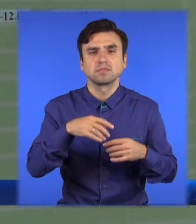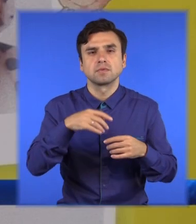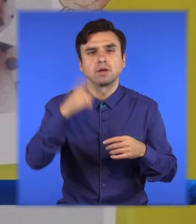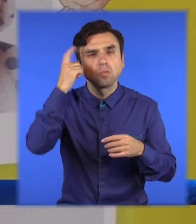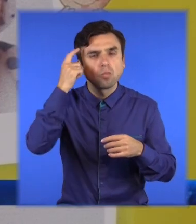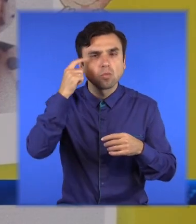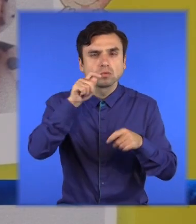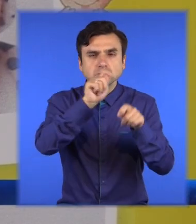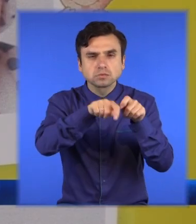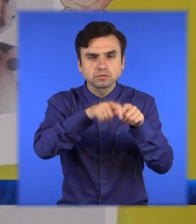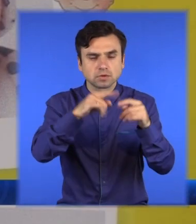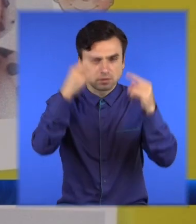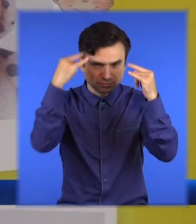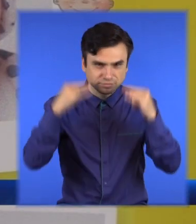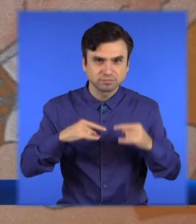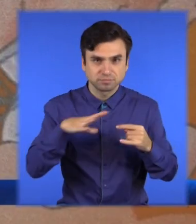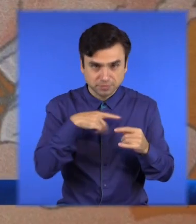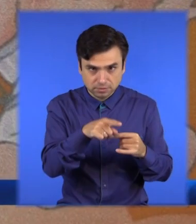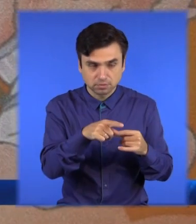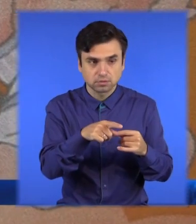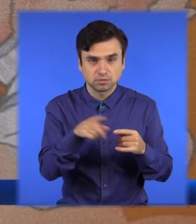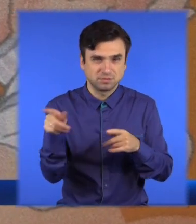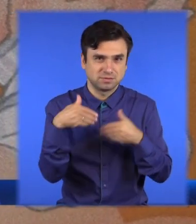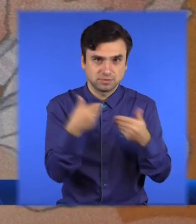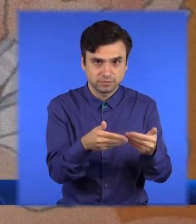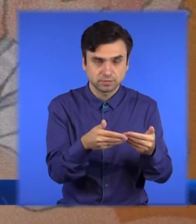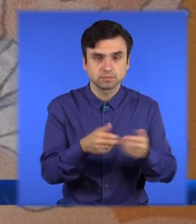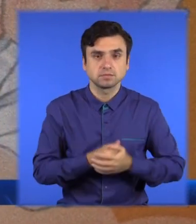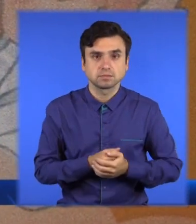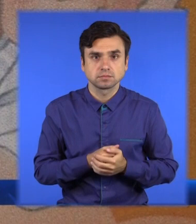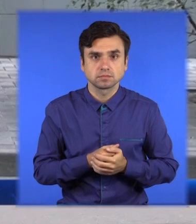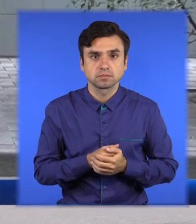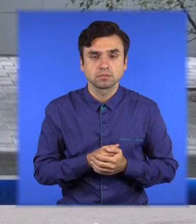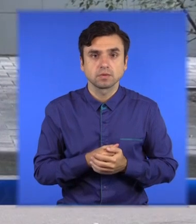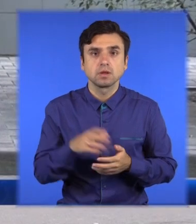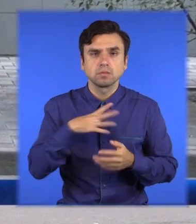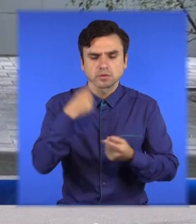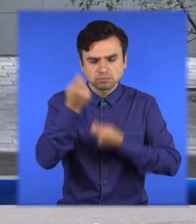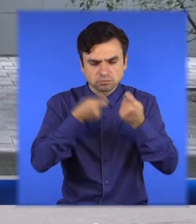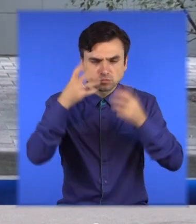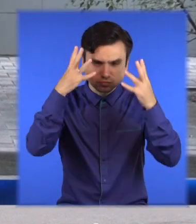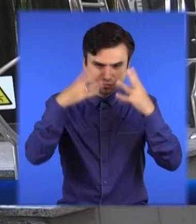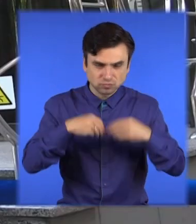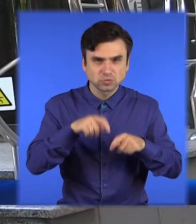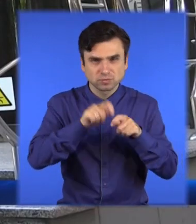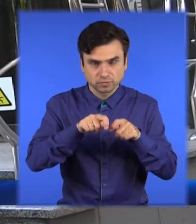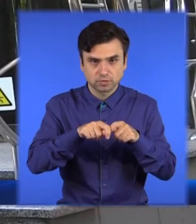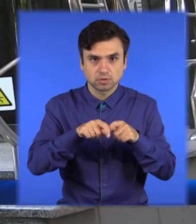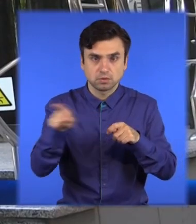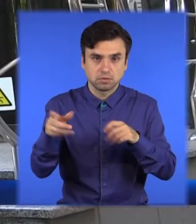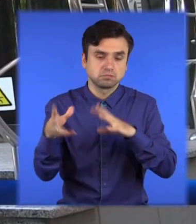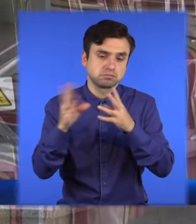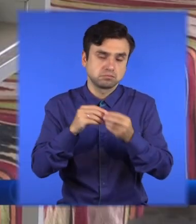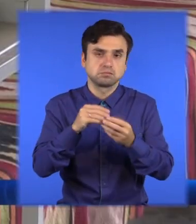точний діагноз, радила молодій парі зробити новонародженому Давиду УЗД головного мозку. У приватній клініці хлопчика, якому